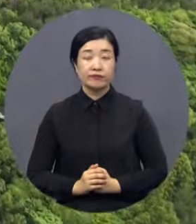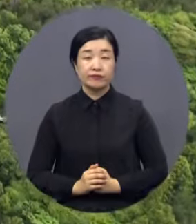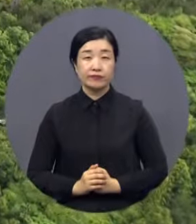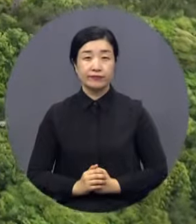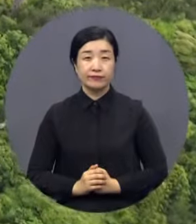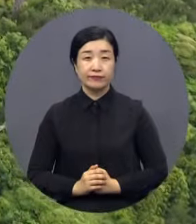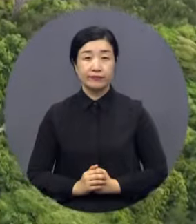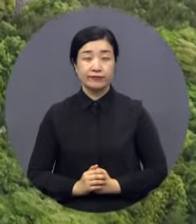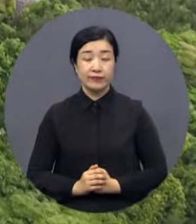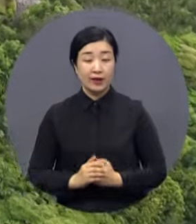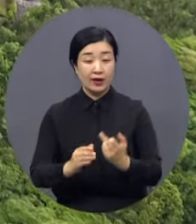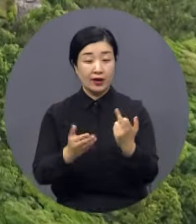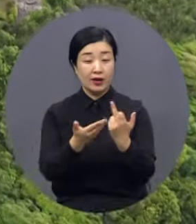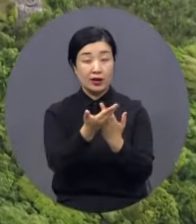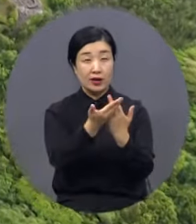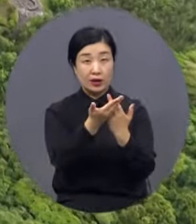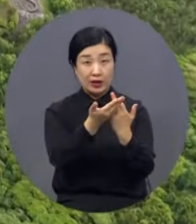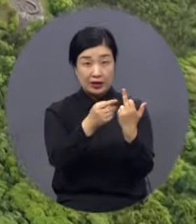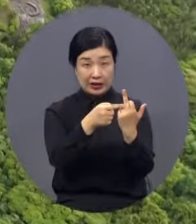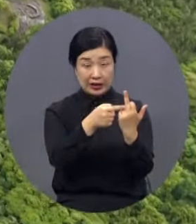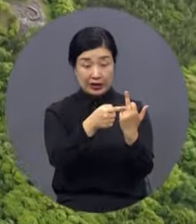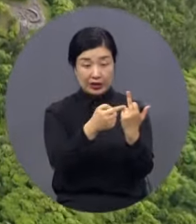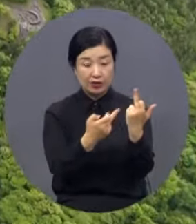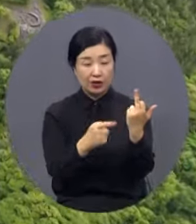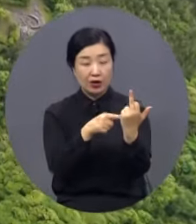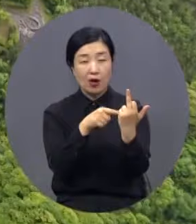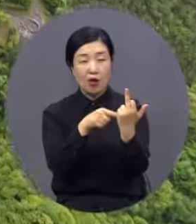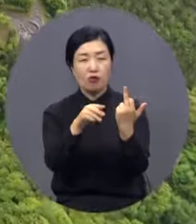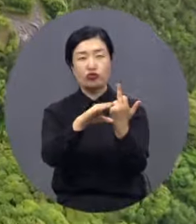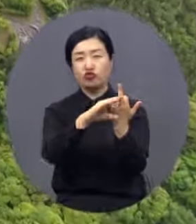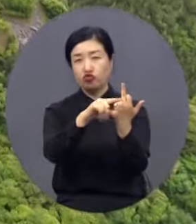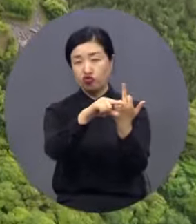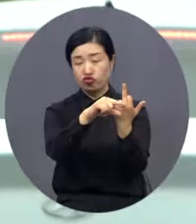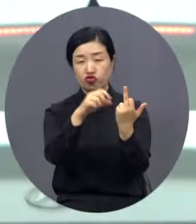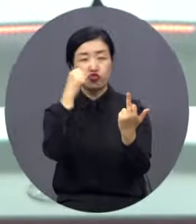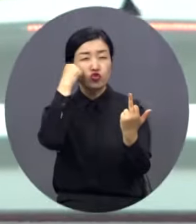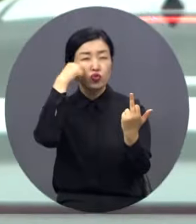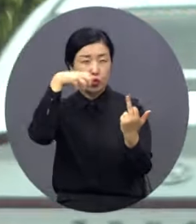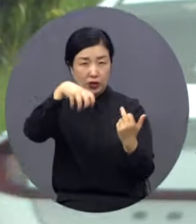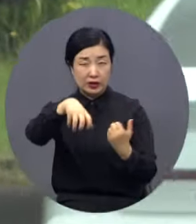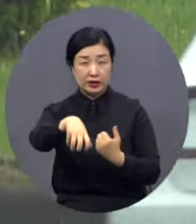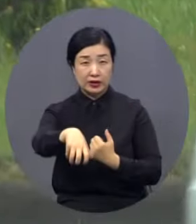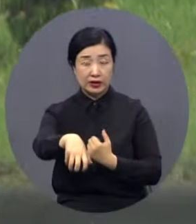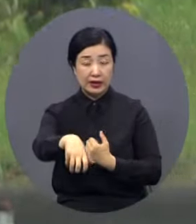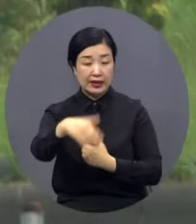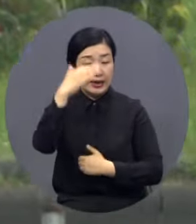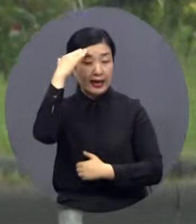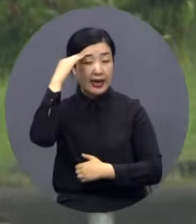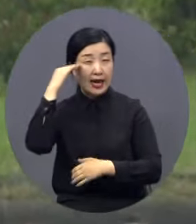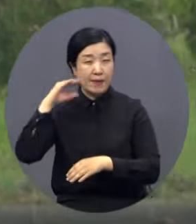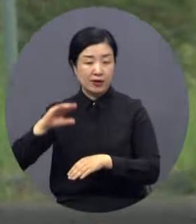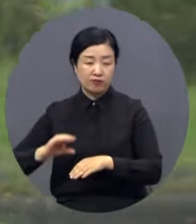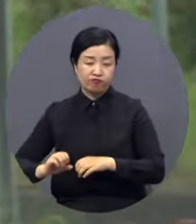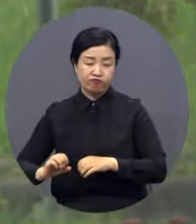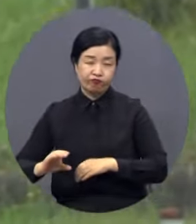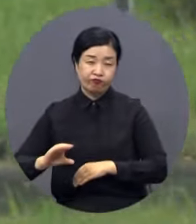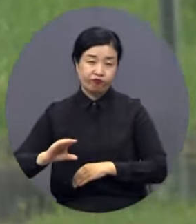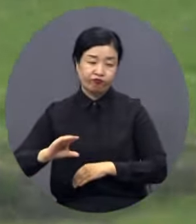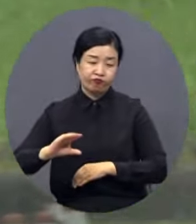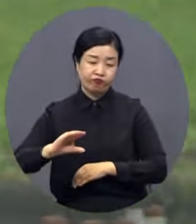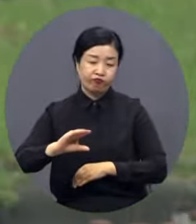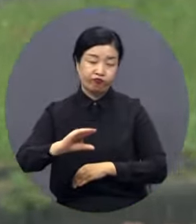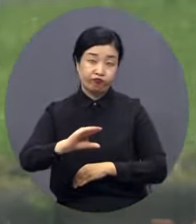해발 300m 라산 위치한 한 리조트 까만 승용 한대가 리조트